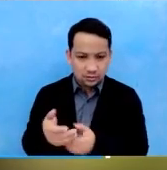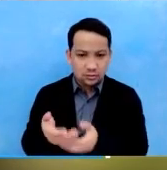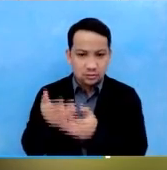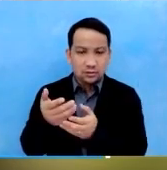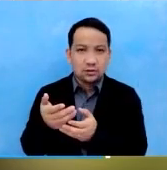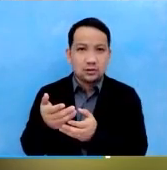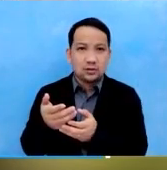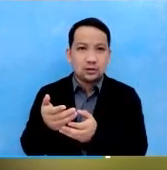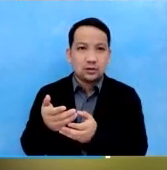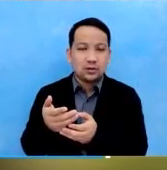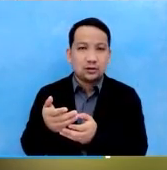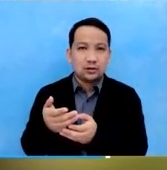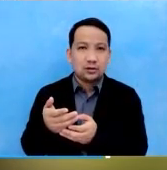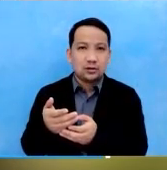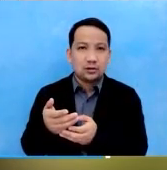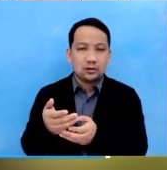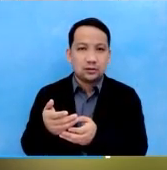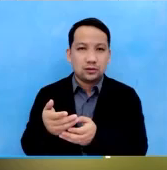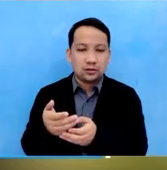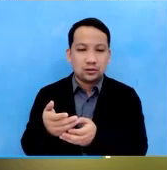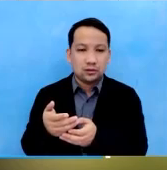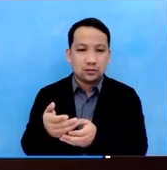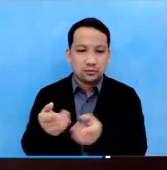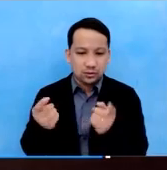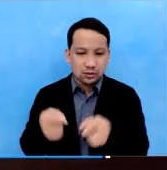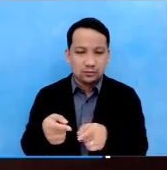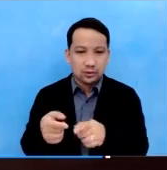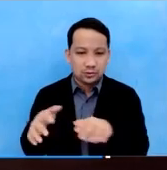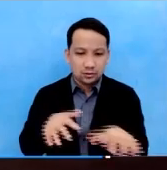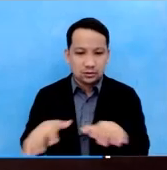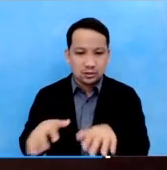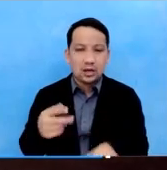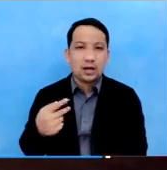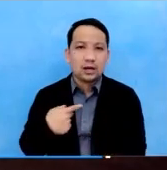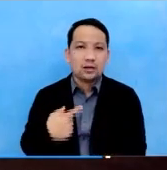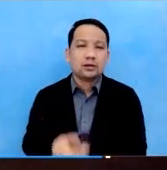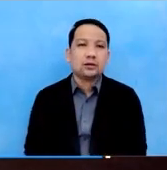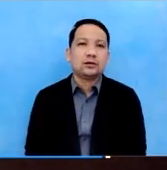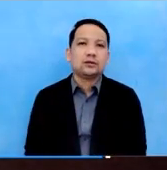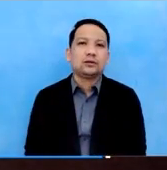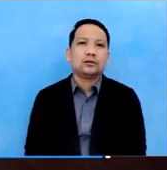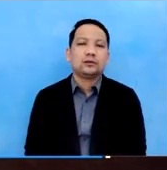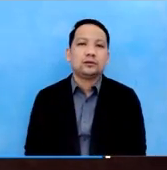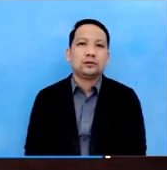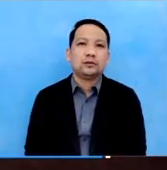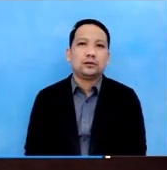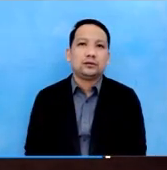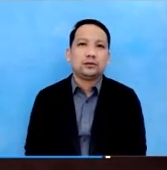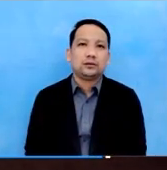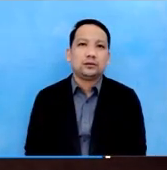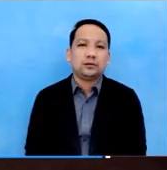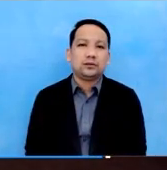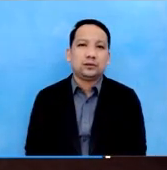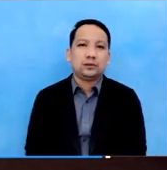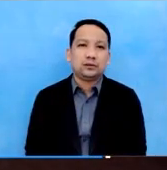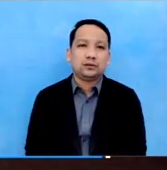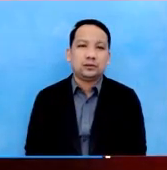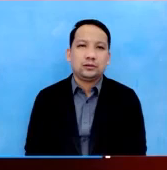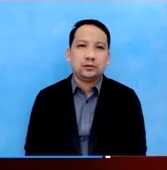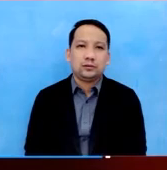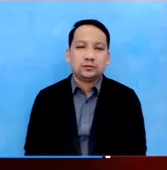casualty matapos po yung lindol? As of now, ma'am, ang Bureau of Fire Protection ay may sarili